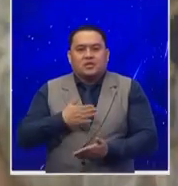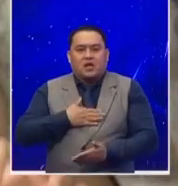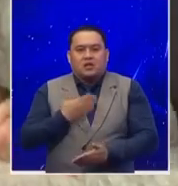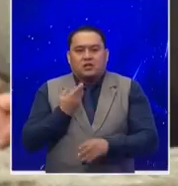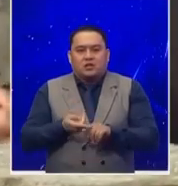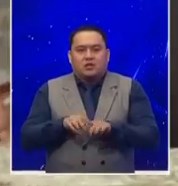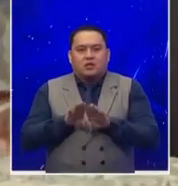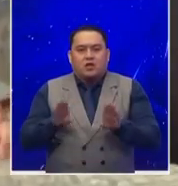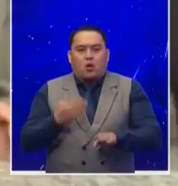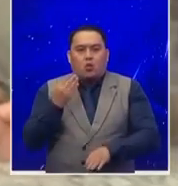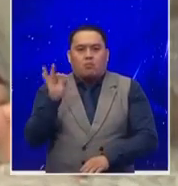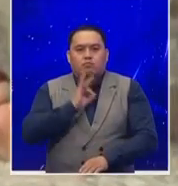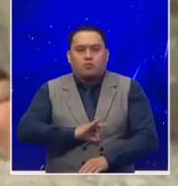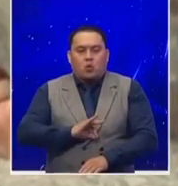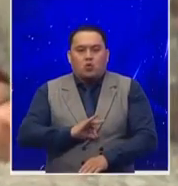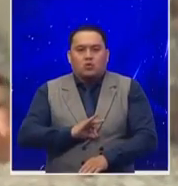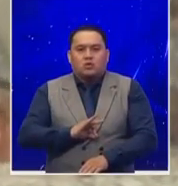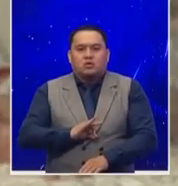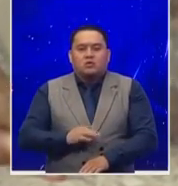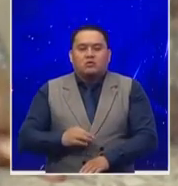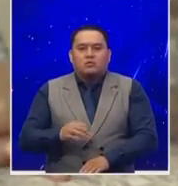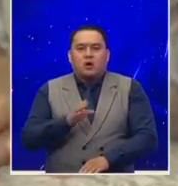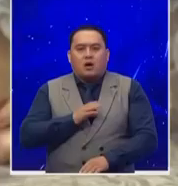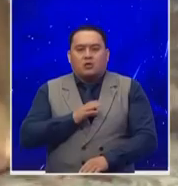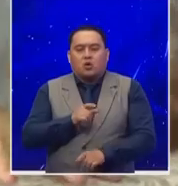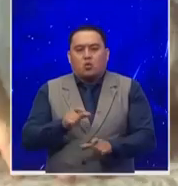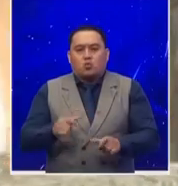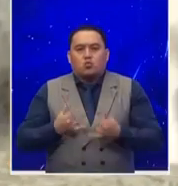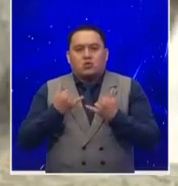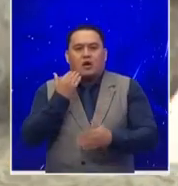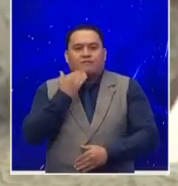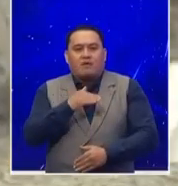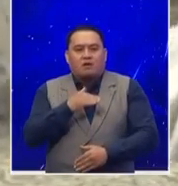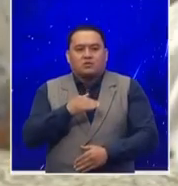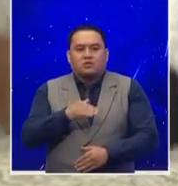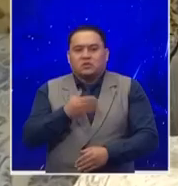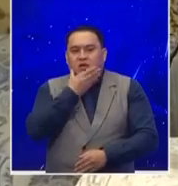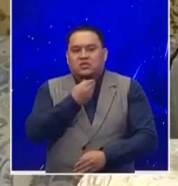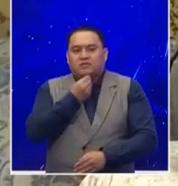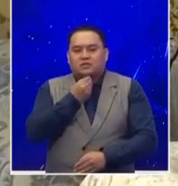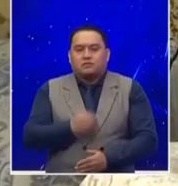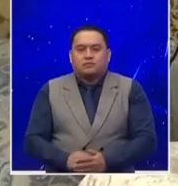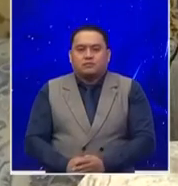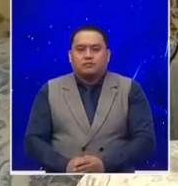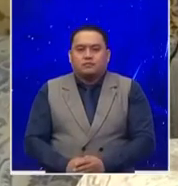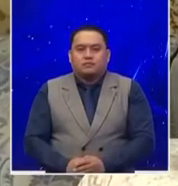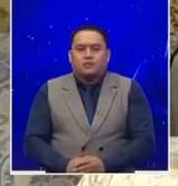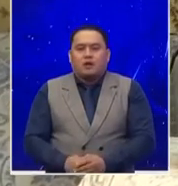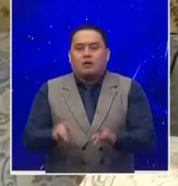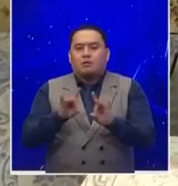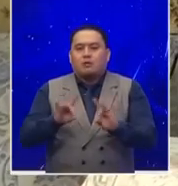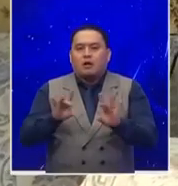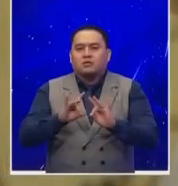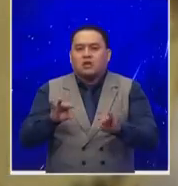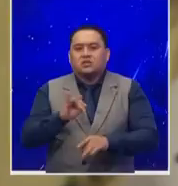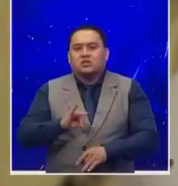такую камчу. Ею пользовались состоятельные люди и ценили ее не только за качество, но и за эстетичность. Даулет Даданбаев рассказывает, что